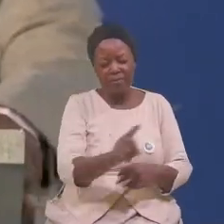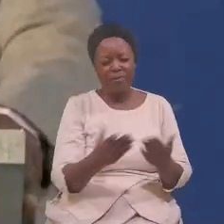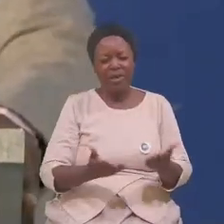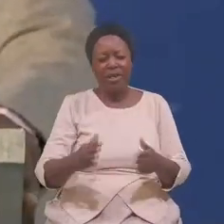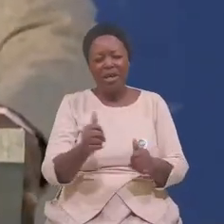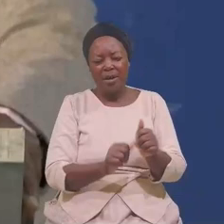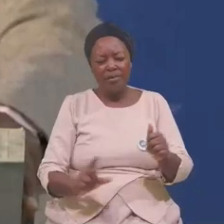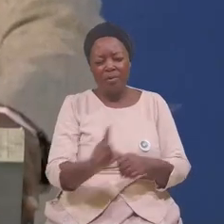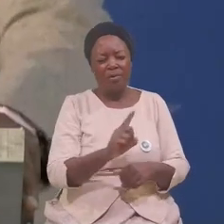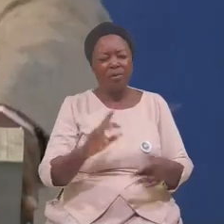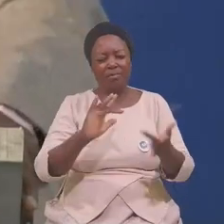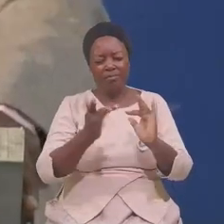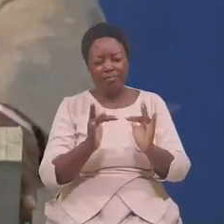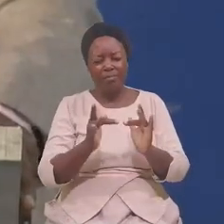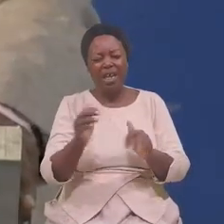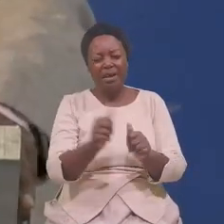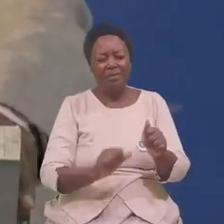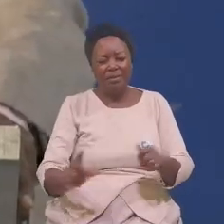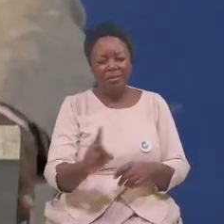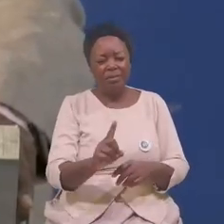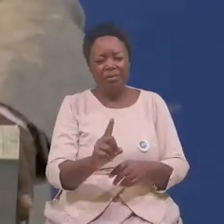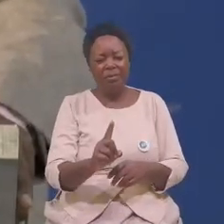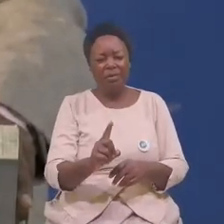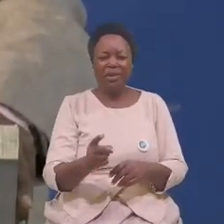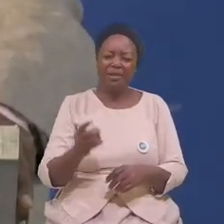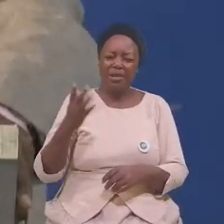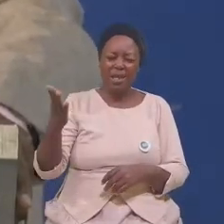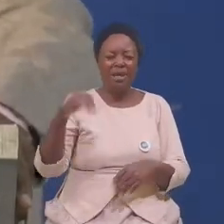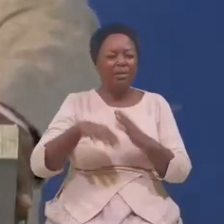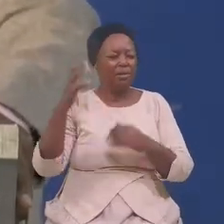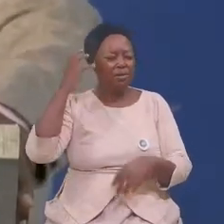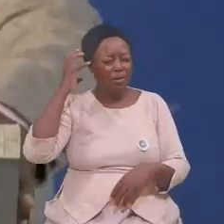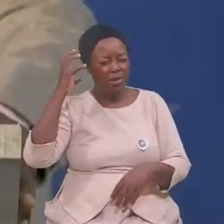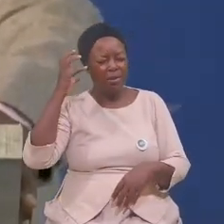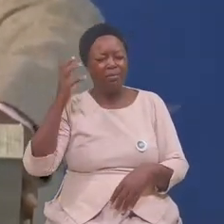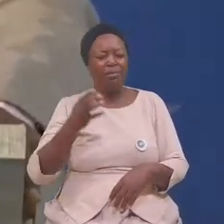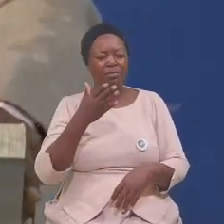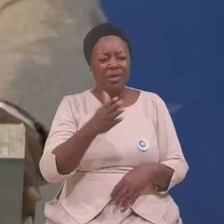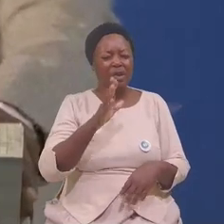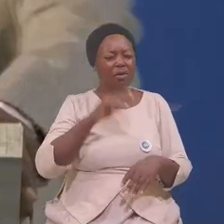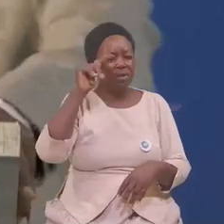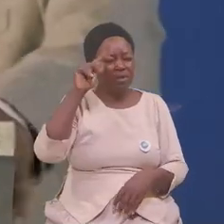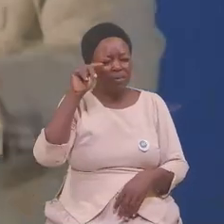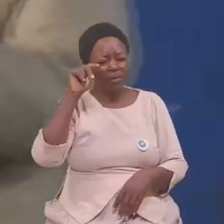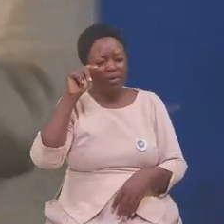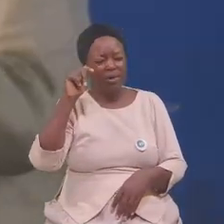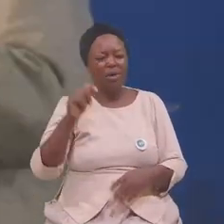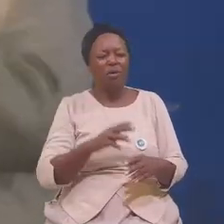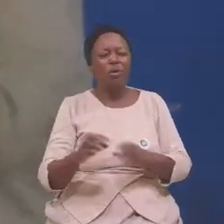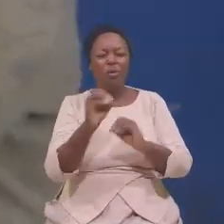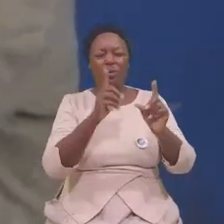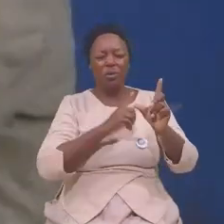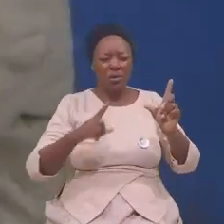qui sont en ligne, pour tous ceux qui sont à la radio, ceux qui suivent à la télévision. Seigneur, ce